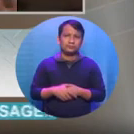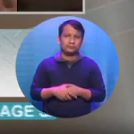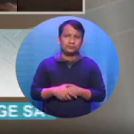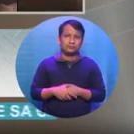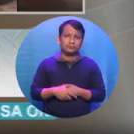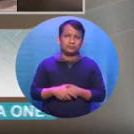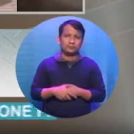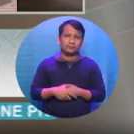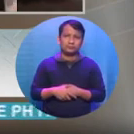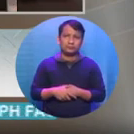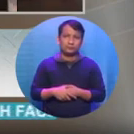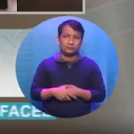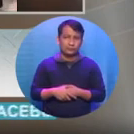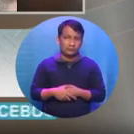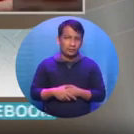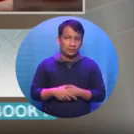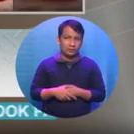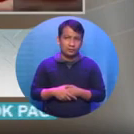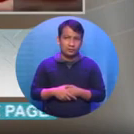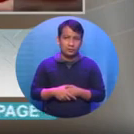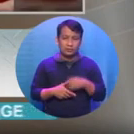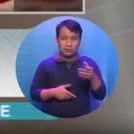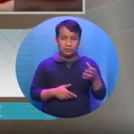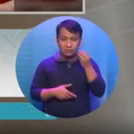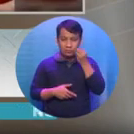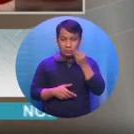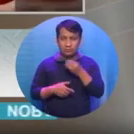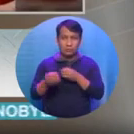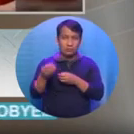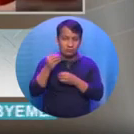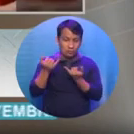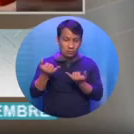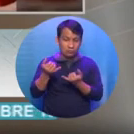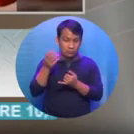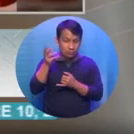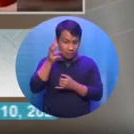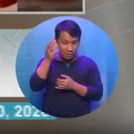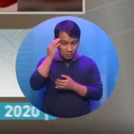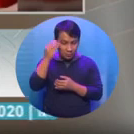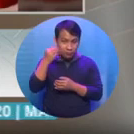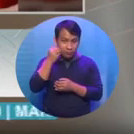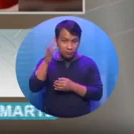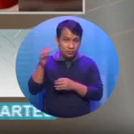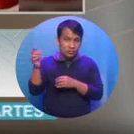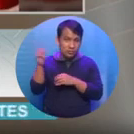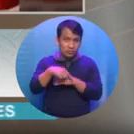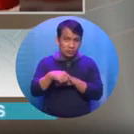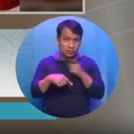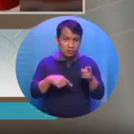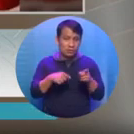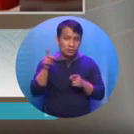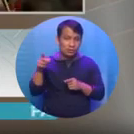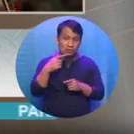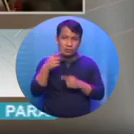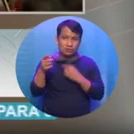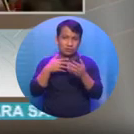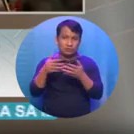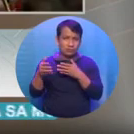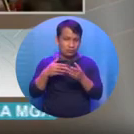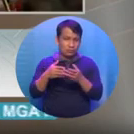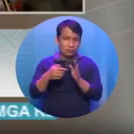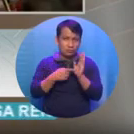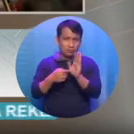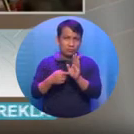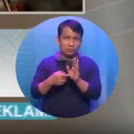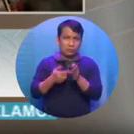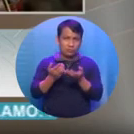Eh, kung narinig ka man ngayon, uuwi ka dito. Para yung sinasabi mo lahat, eh ito,